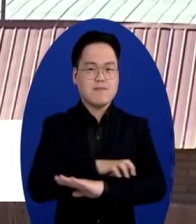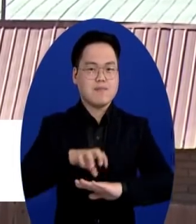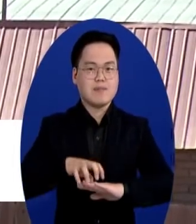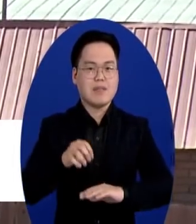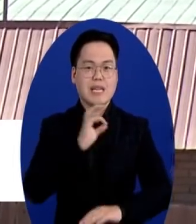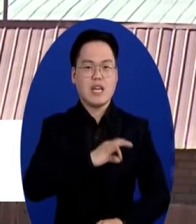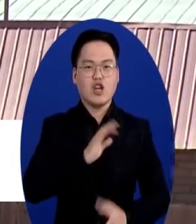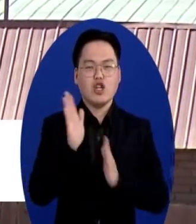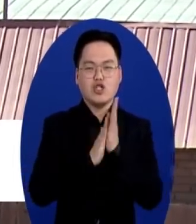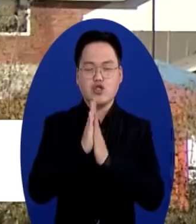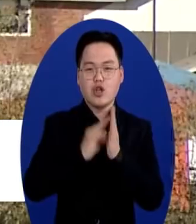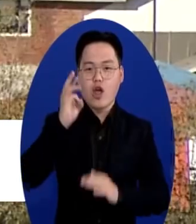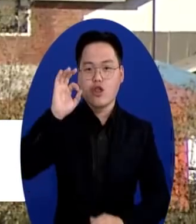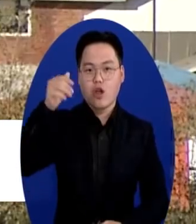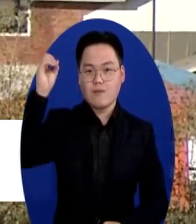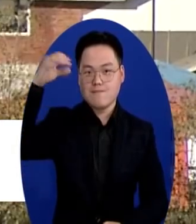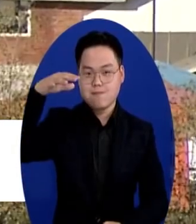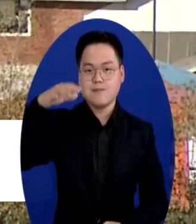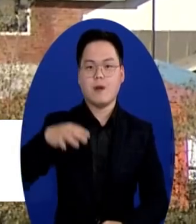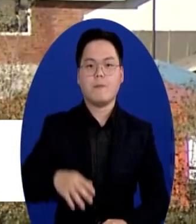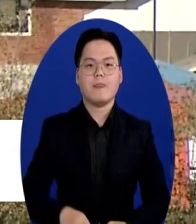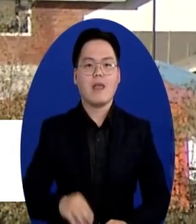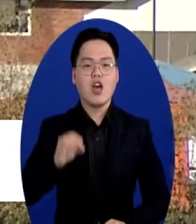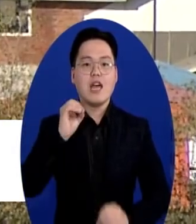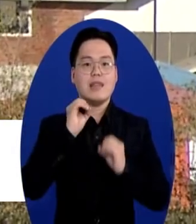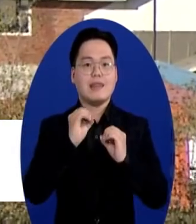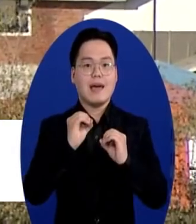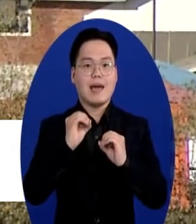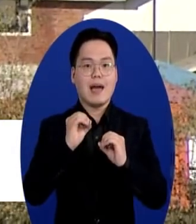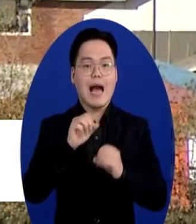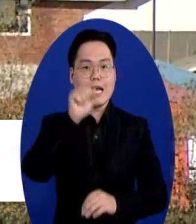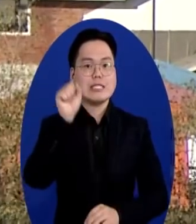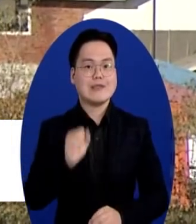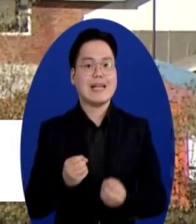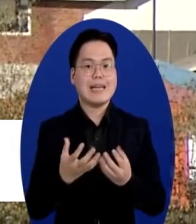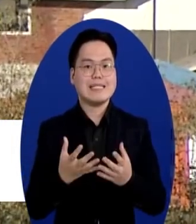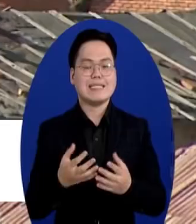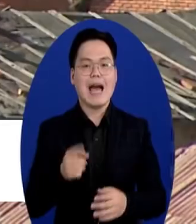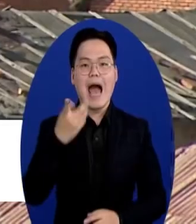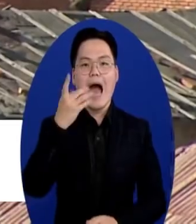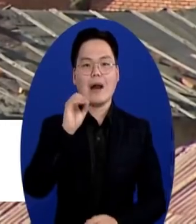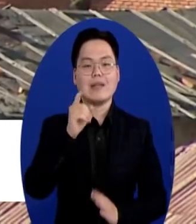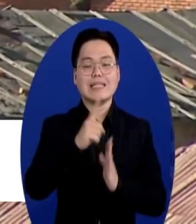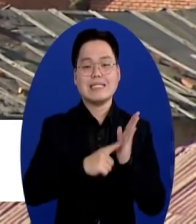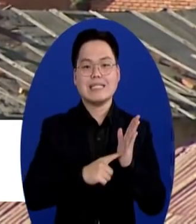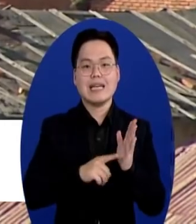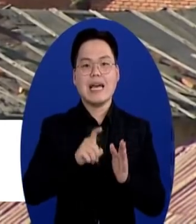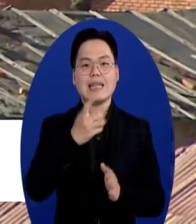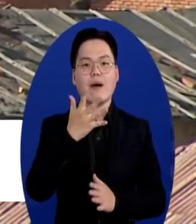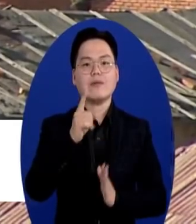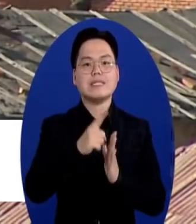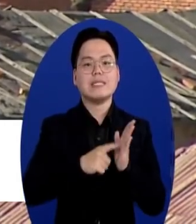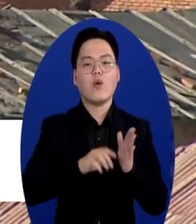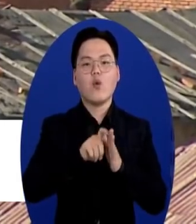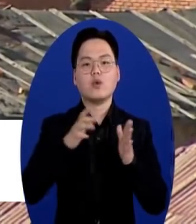хэрэглэгчдийн шүний цагт хэрэгэлсэн цахилгаан эрчим хүчний тарифыг тэглэх асуудал хөндөглөө. 11-р сарын 1-ээс эхлэн 5 сарын хугацаанд